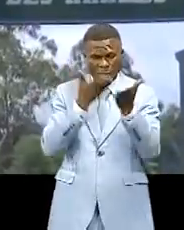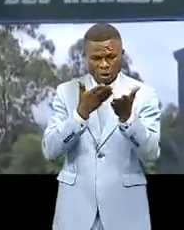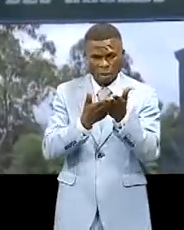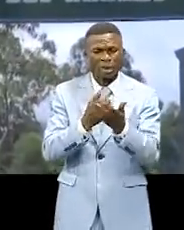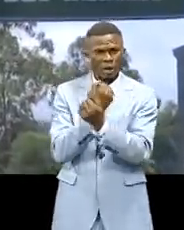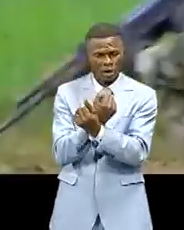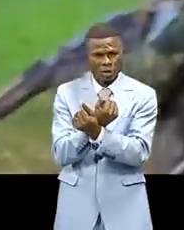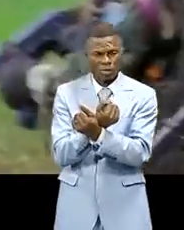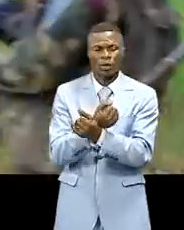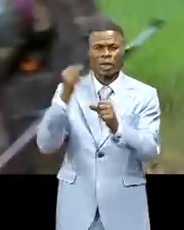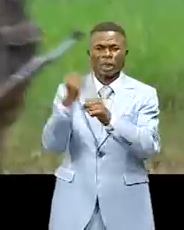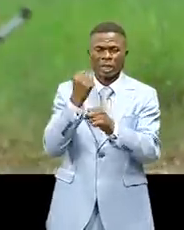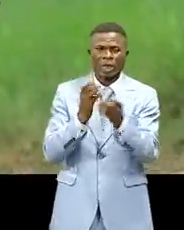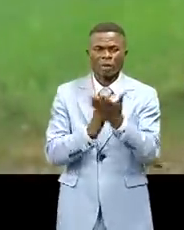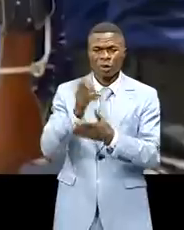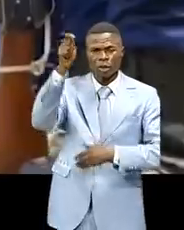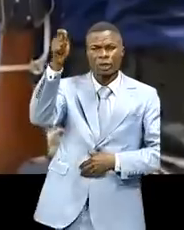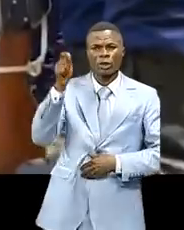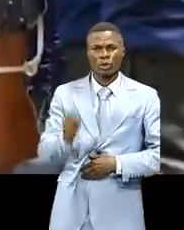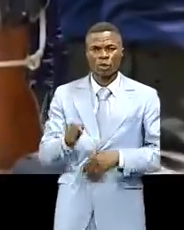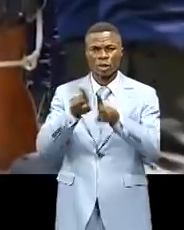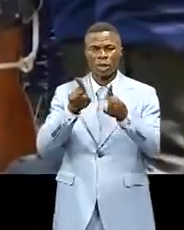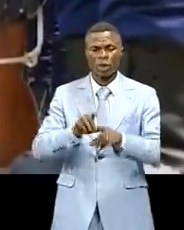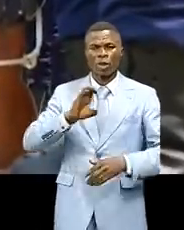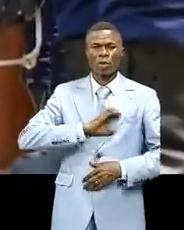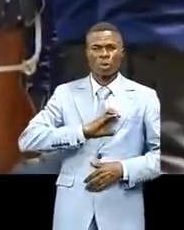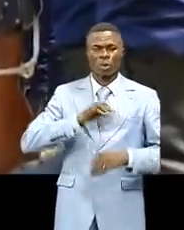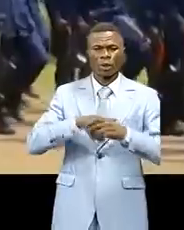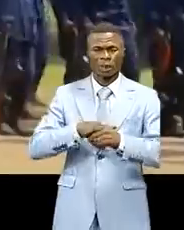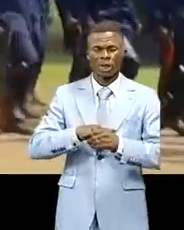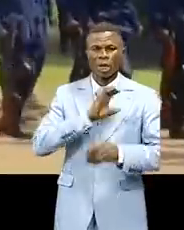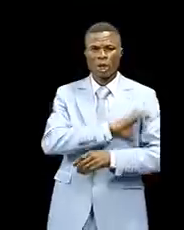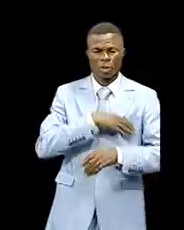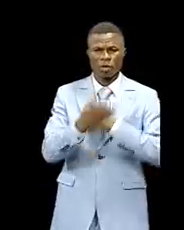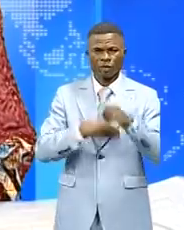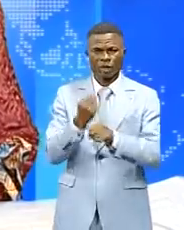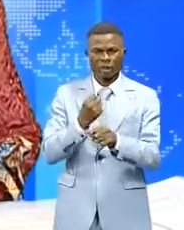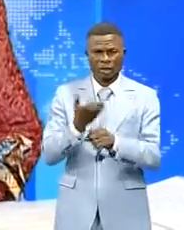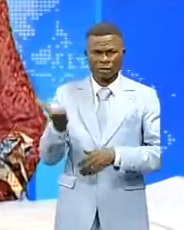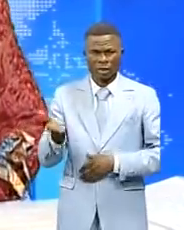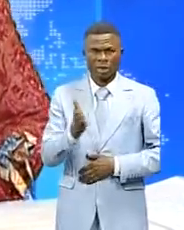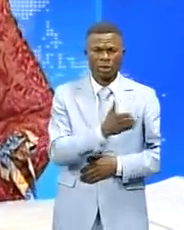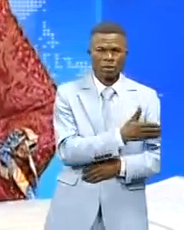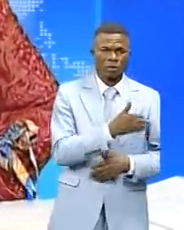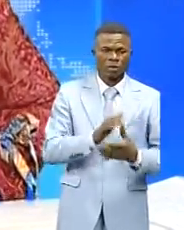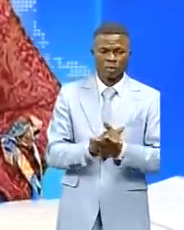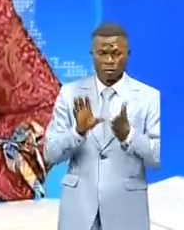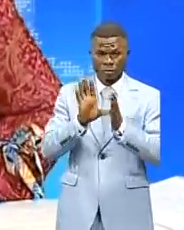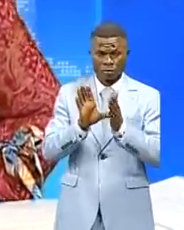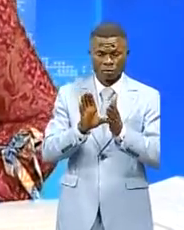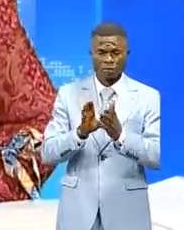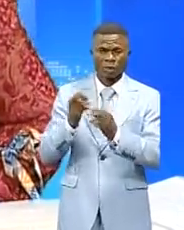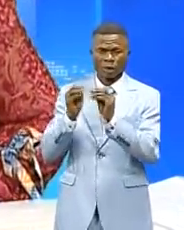discipline le professionnalisme de militaires et de policiers dans la conduite des opérations le suivre lario de